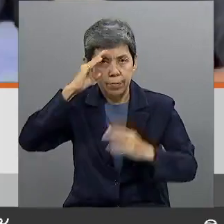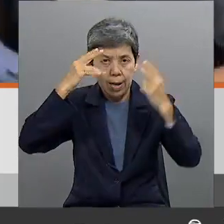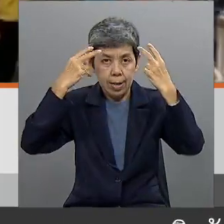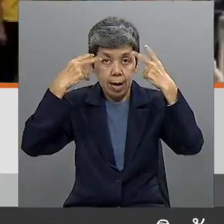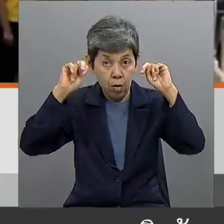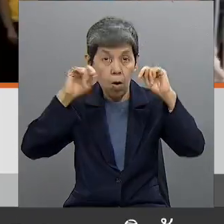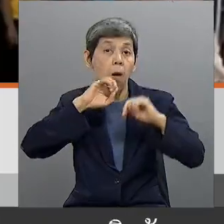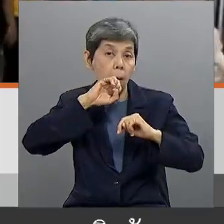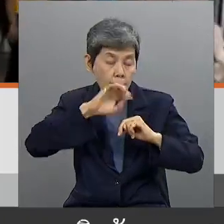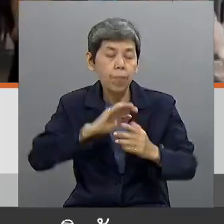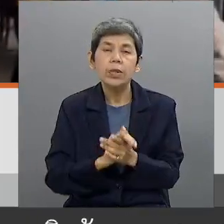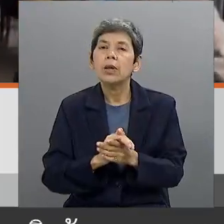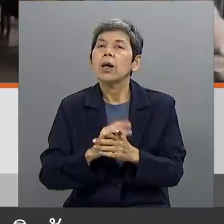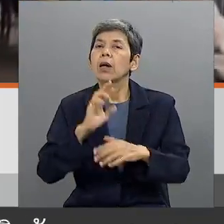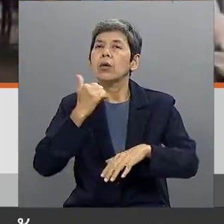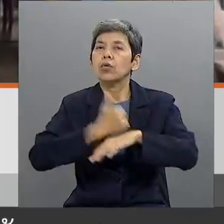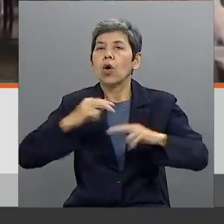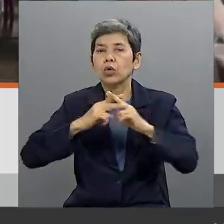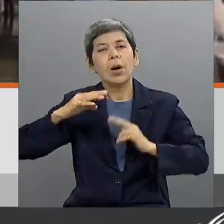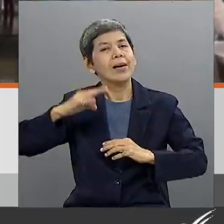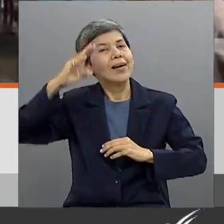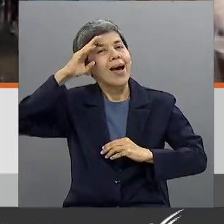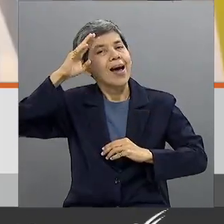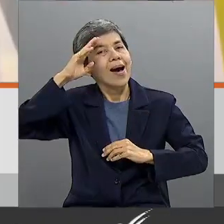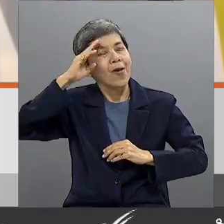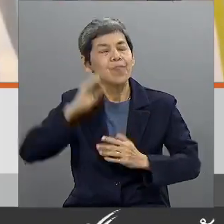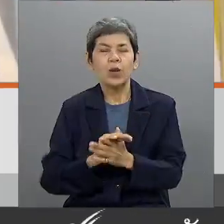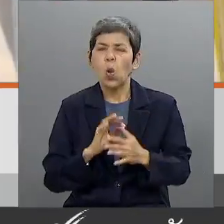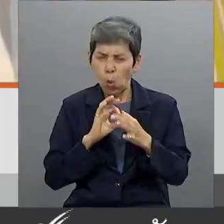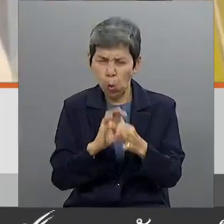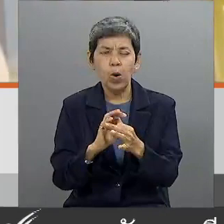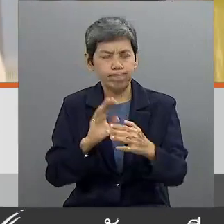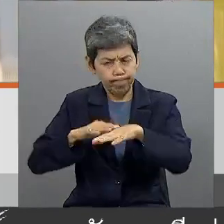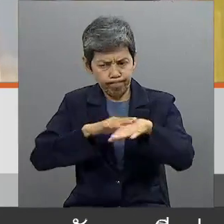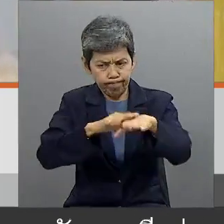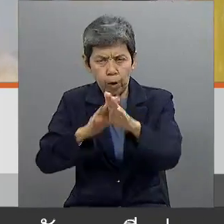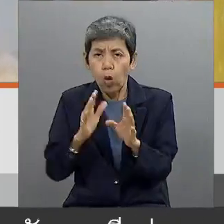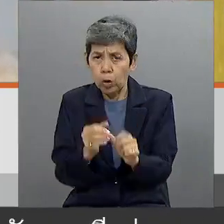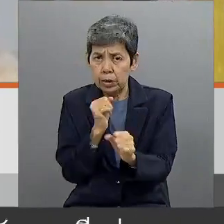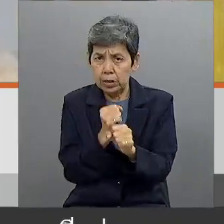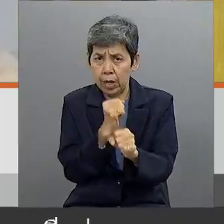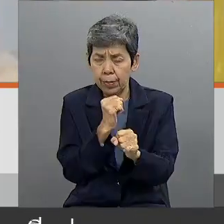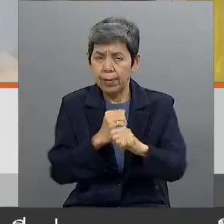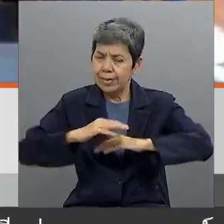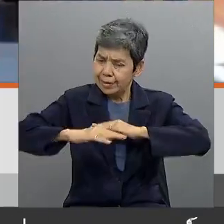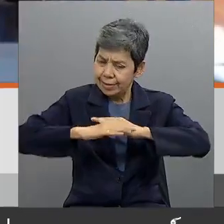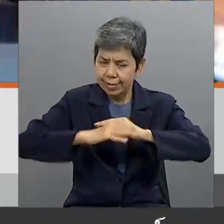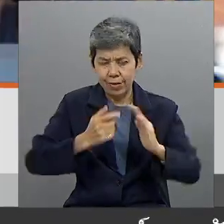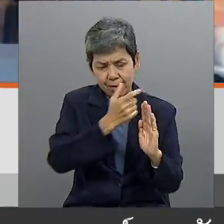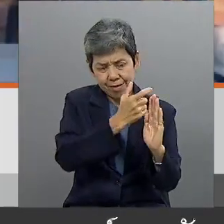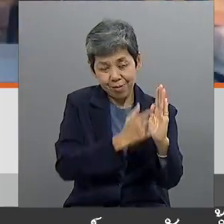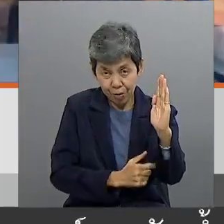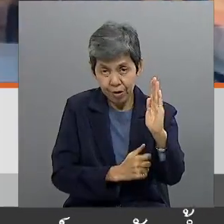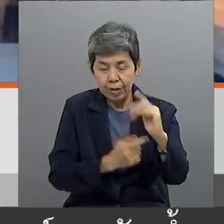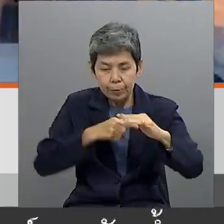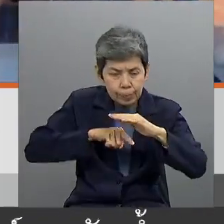และรัฐมนตรีว่าการกระทรวงกลาโหมเป็นห่วงและสั่งกำชับเจ้าหน้าที่ประจำเขตแดนให้เฝ้าระวังการลักลอบเข้าเมืองตาม